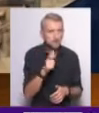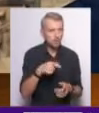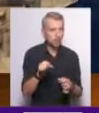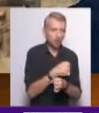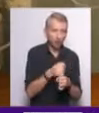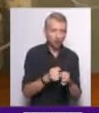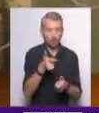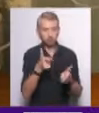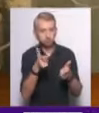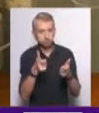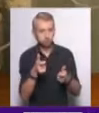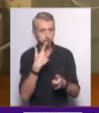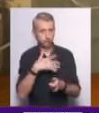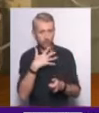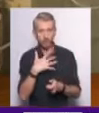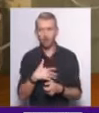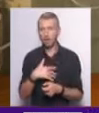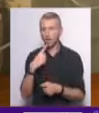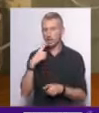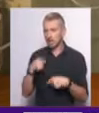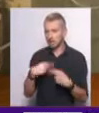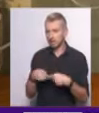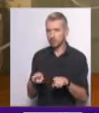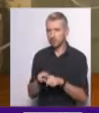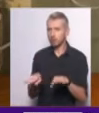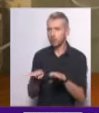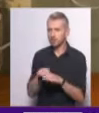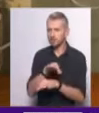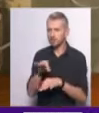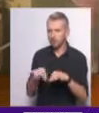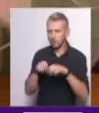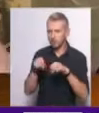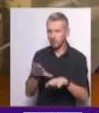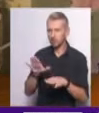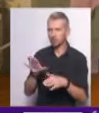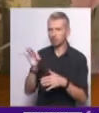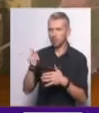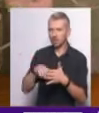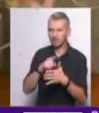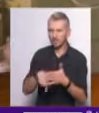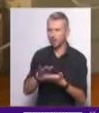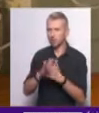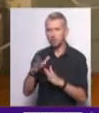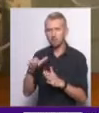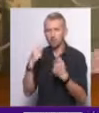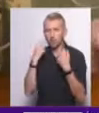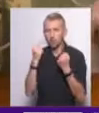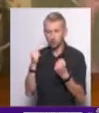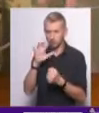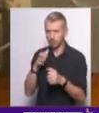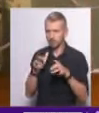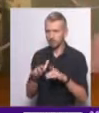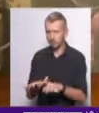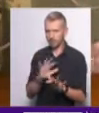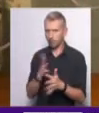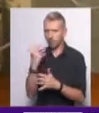стрілянина. Зазвичай після такі подібні проекти рішення про розірвання договору, після якихось дуже гучних, серйозних справ відбувається, коли вже все